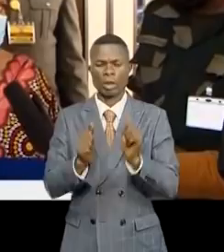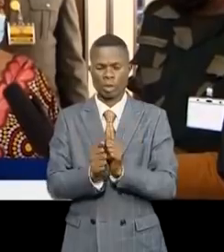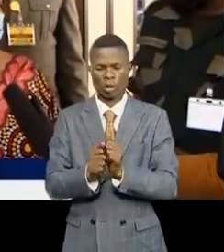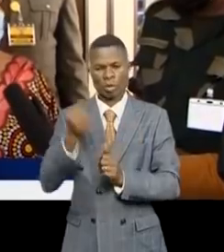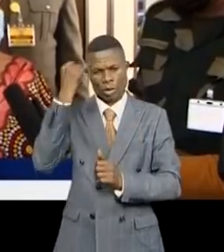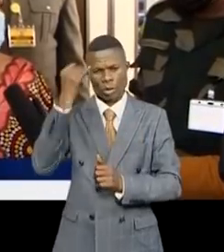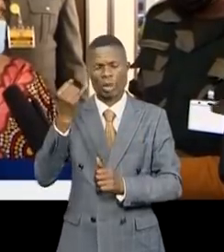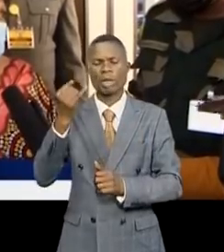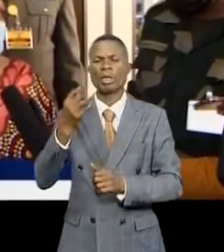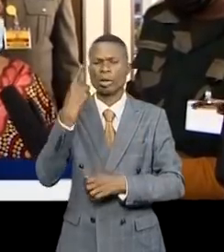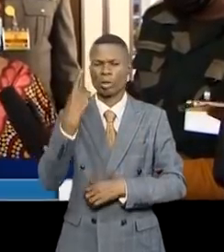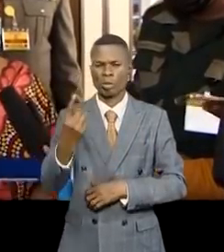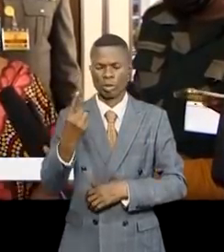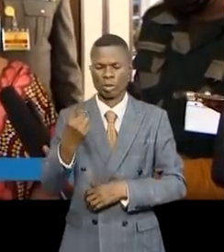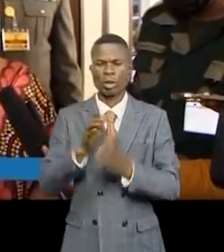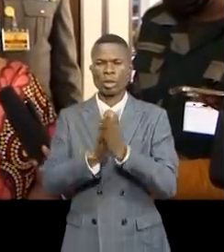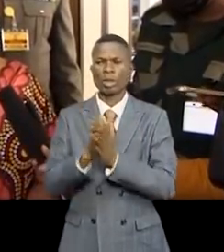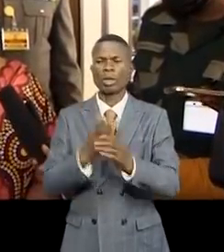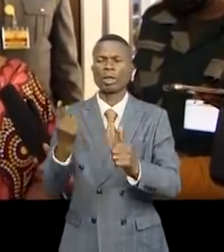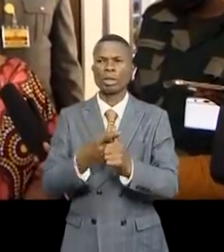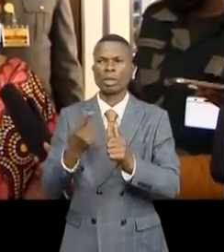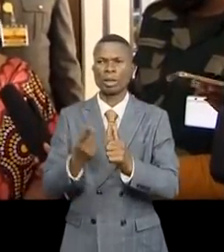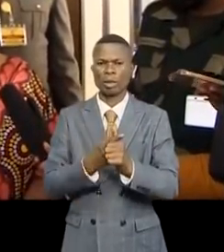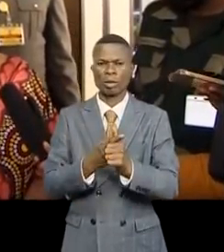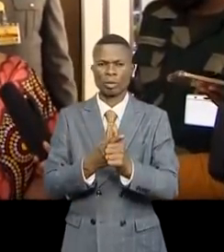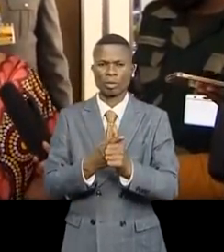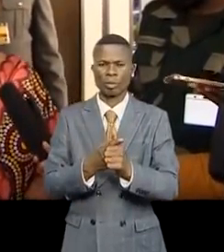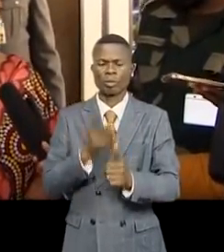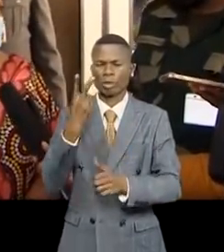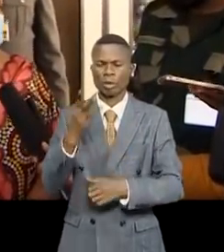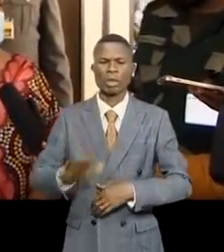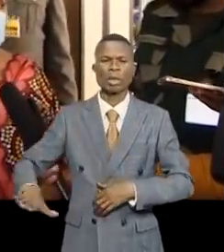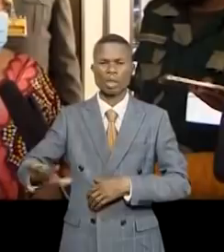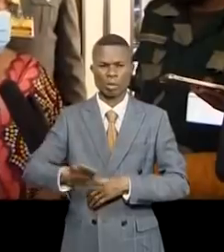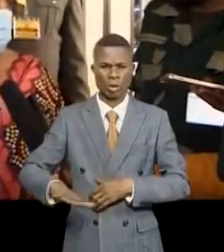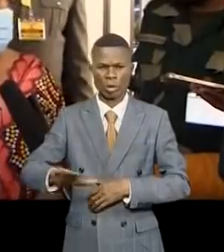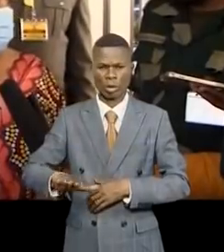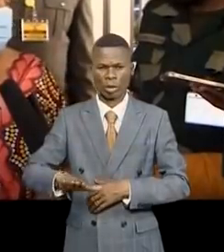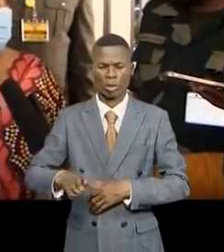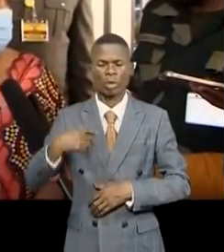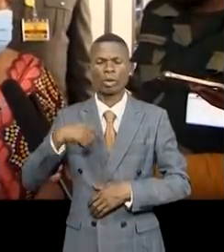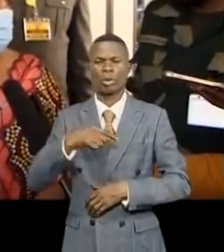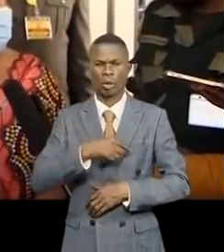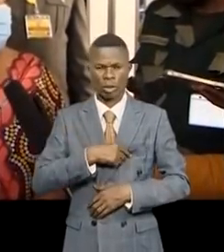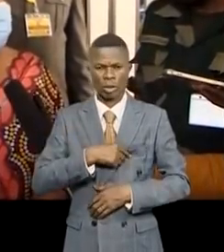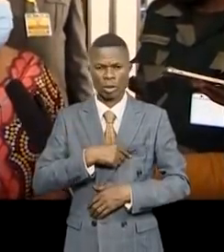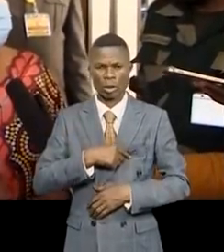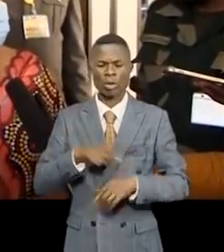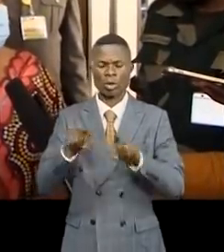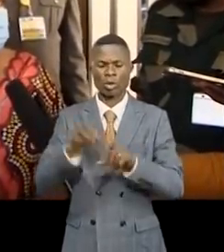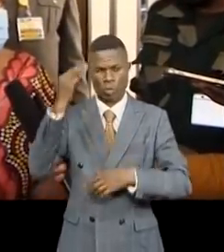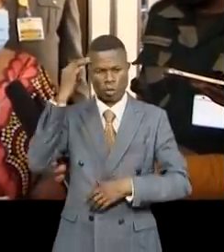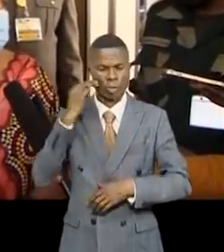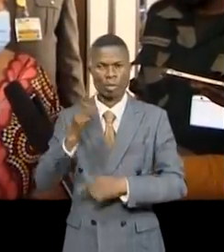commun qui concernent les deux pays. Certainement, nous avons, en tant que ministre de